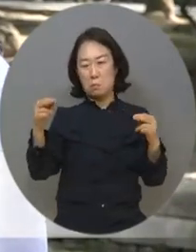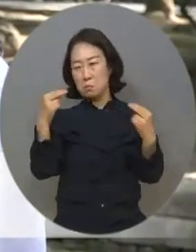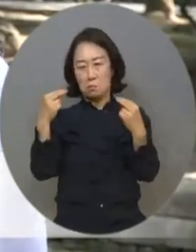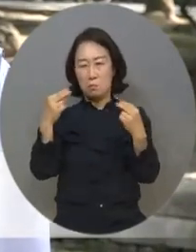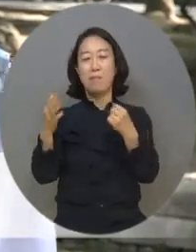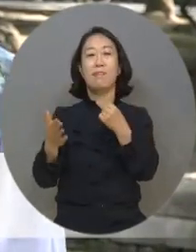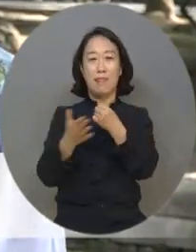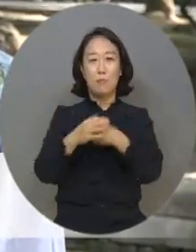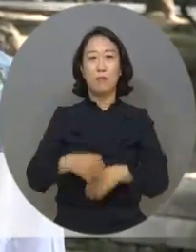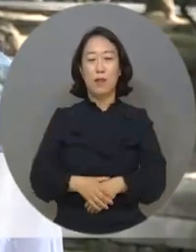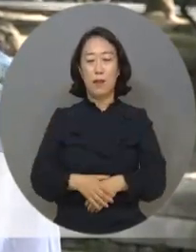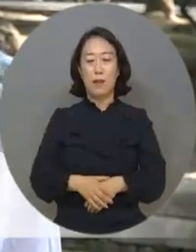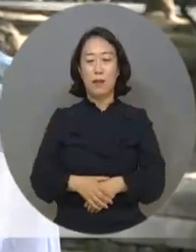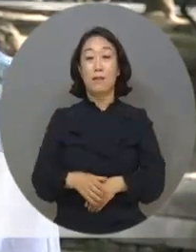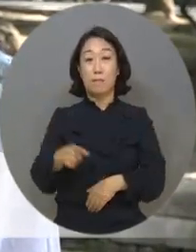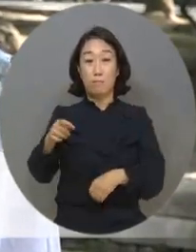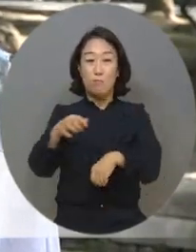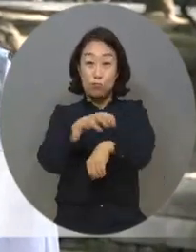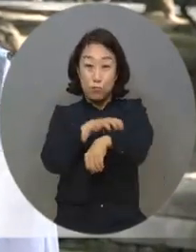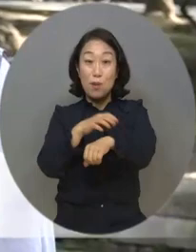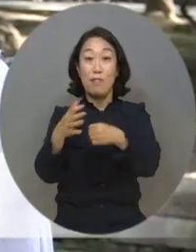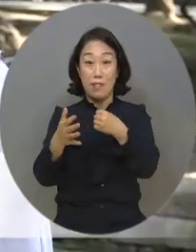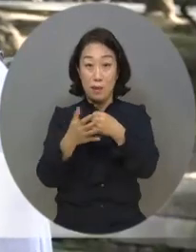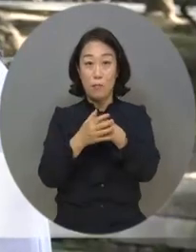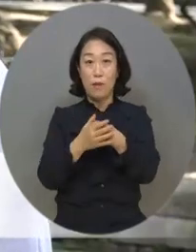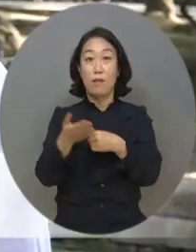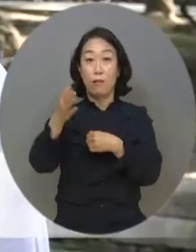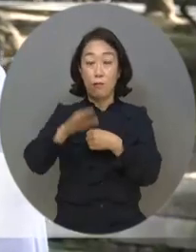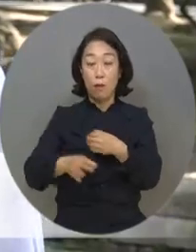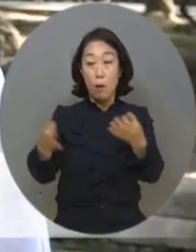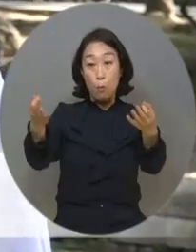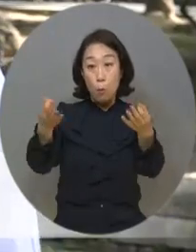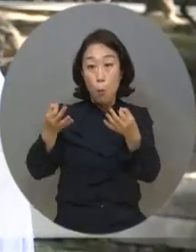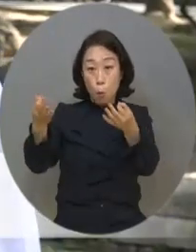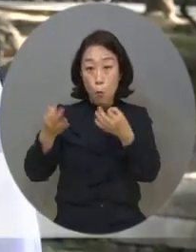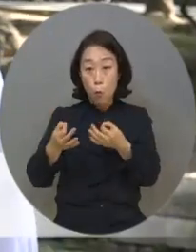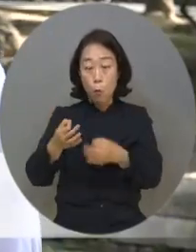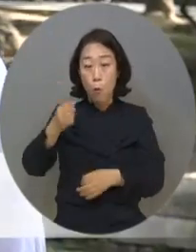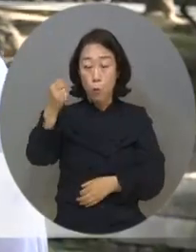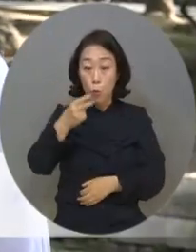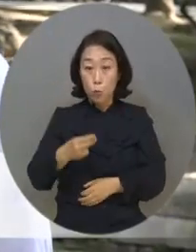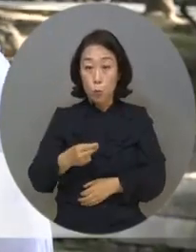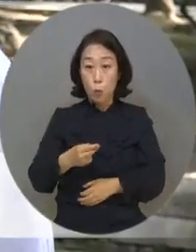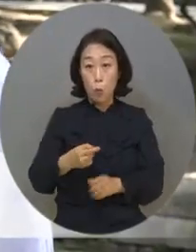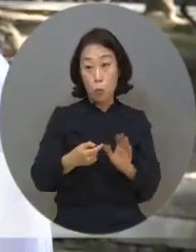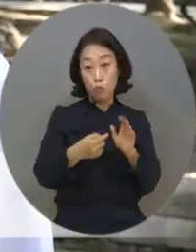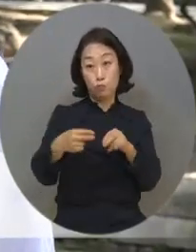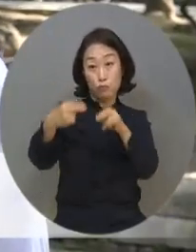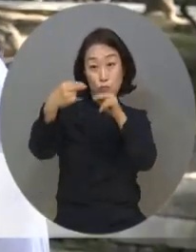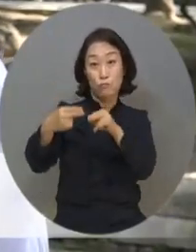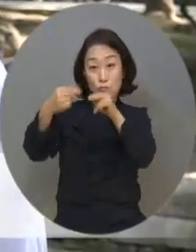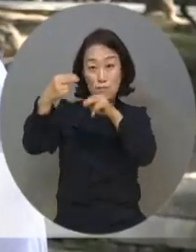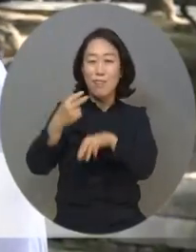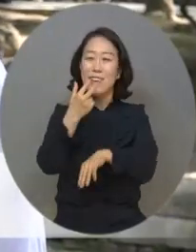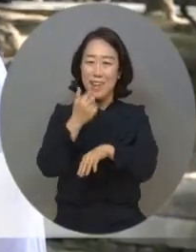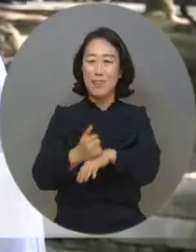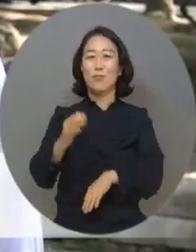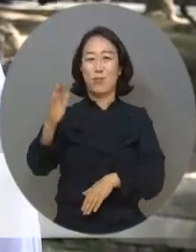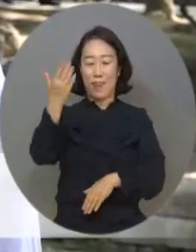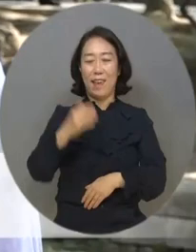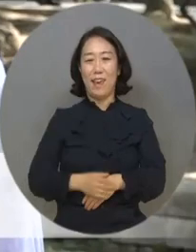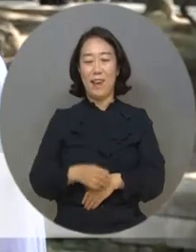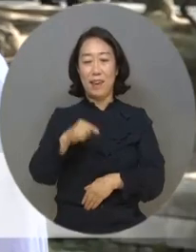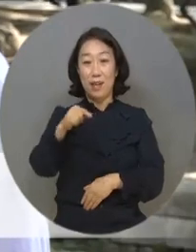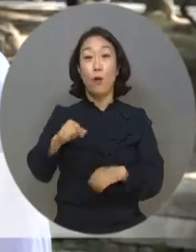시선이 곱지 않으니까. 그래서 근데 그 시선이라는 거는 자주 보면 익숙해지거든요. 그래서 저는 이런 캠페인을 통해서